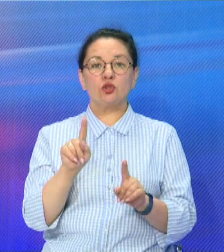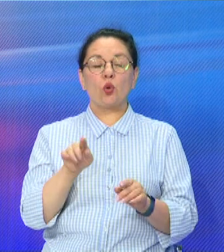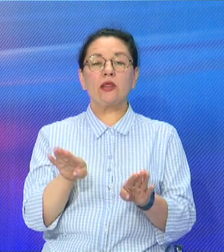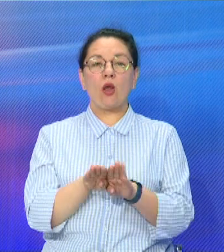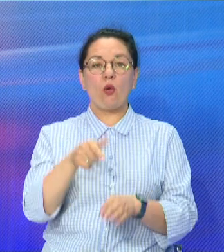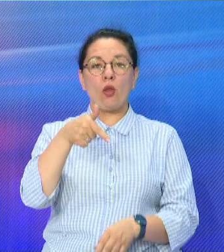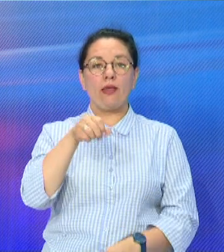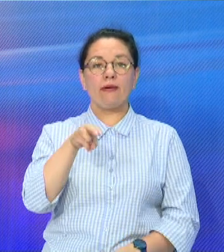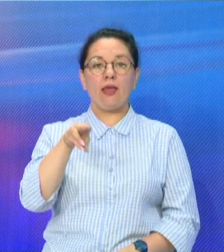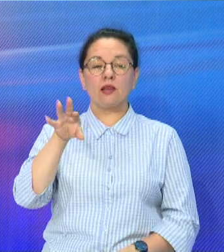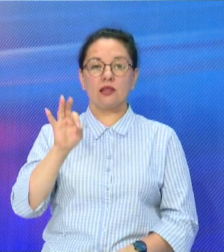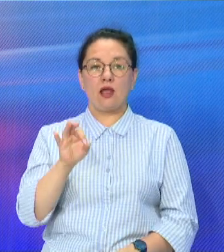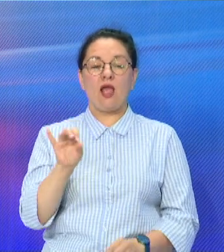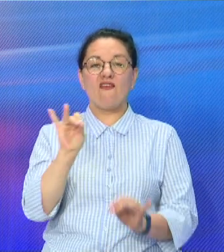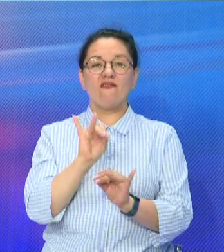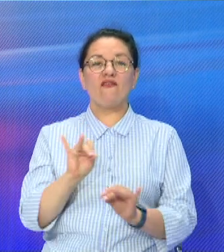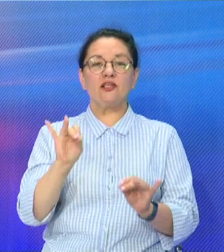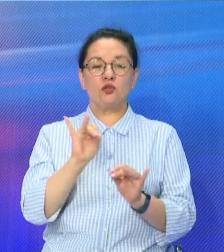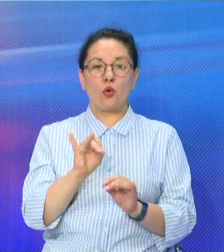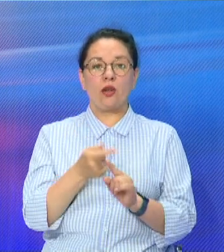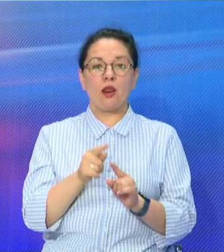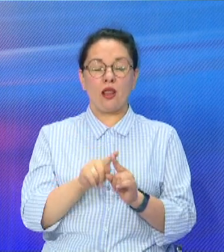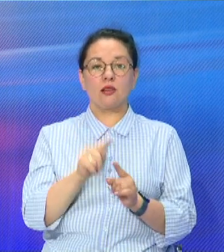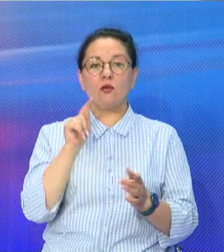сто это случилось позже